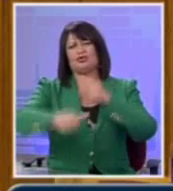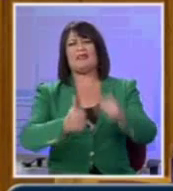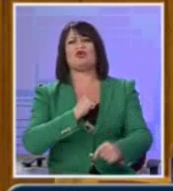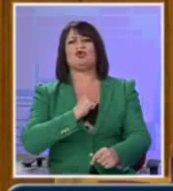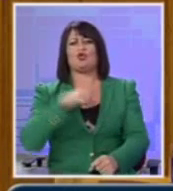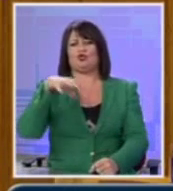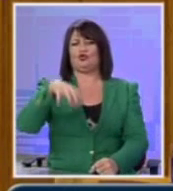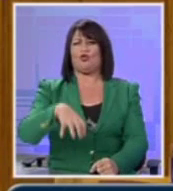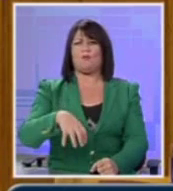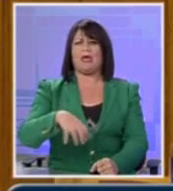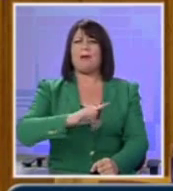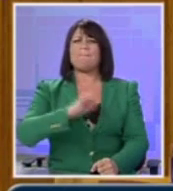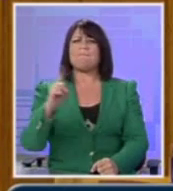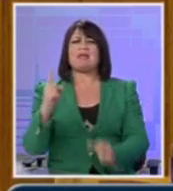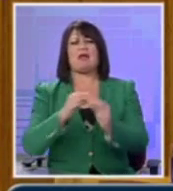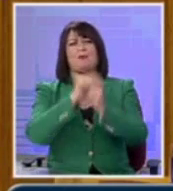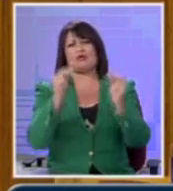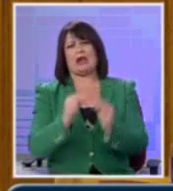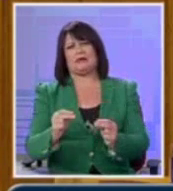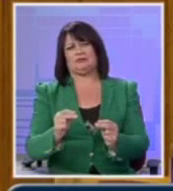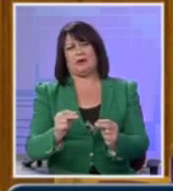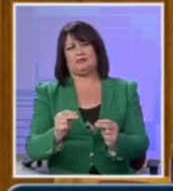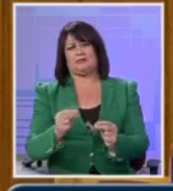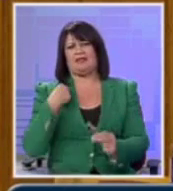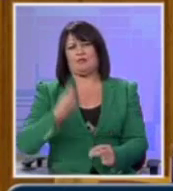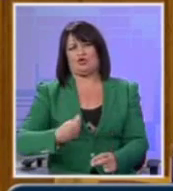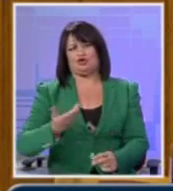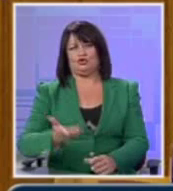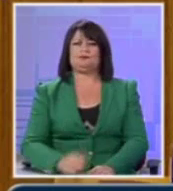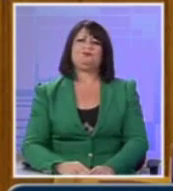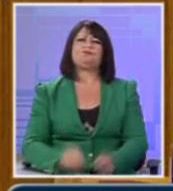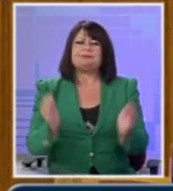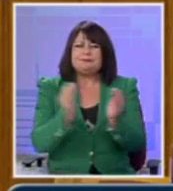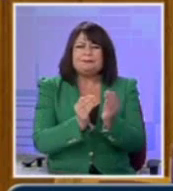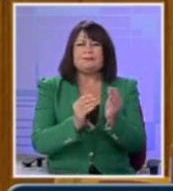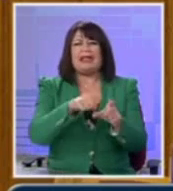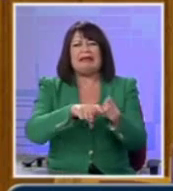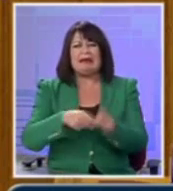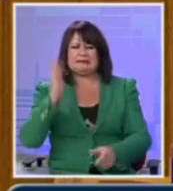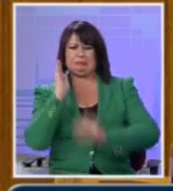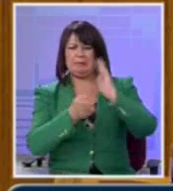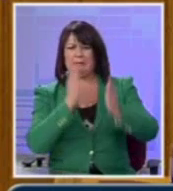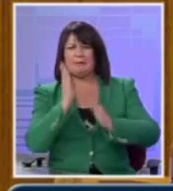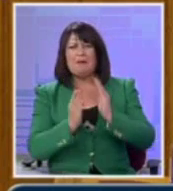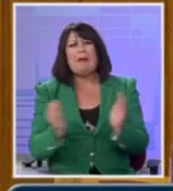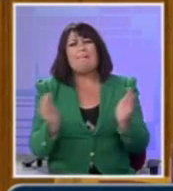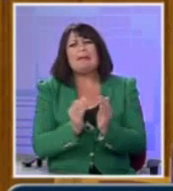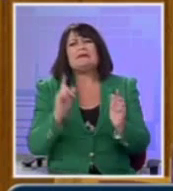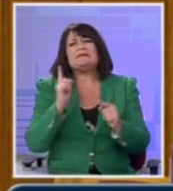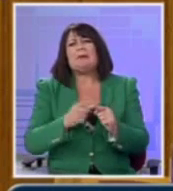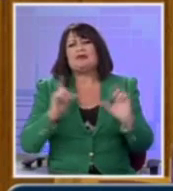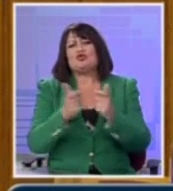τομέα και ένα μη παραγωγικό δημόσιο τομέα. Χτυπήσατε τις μικρές και μεσαίες εταιρείες, τη μεσαία τάξη της